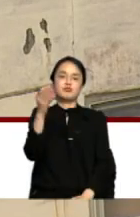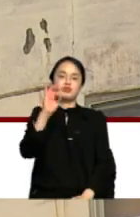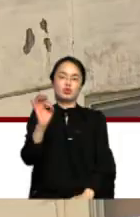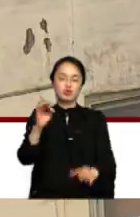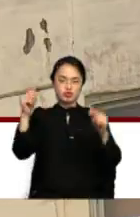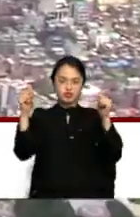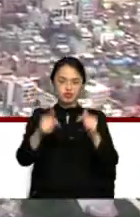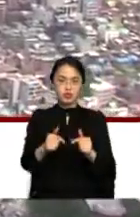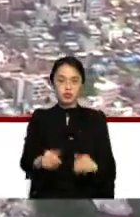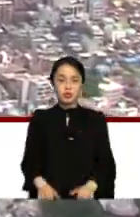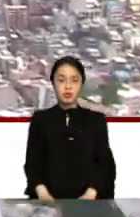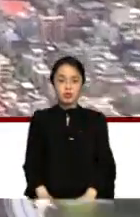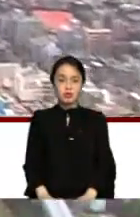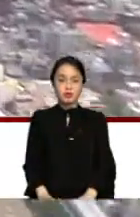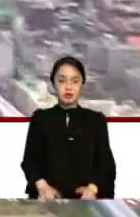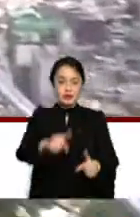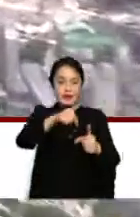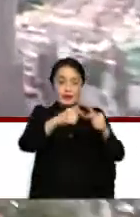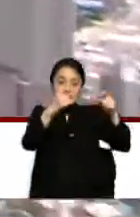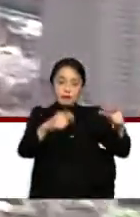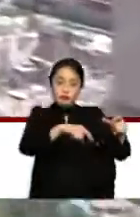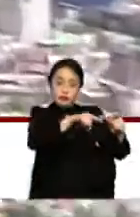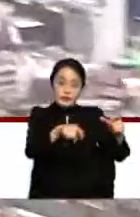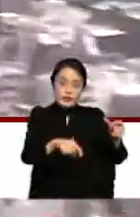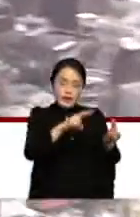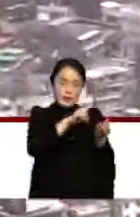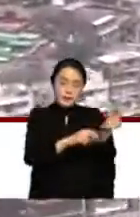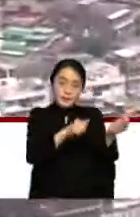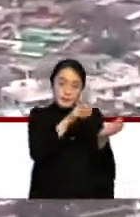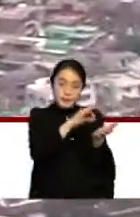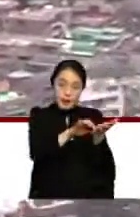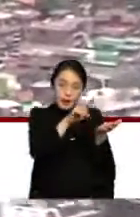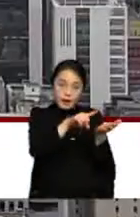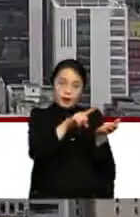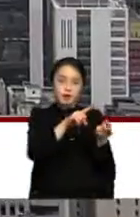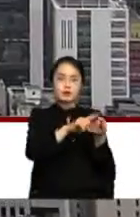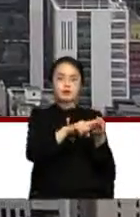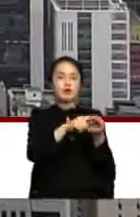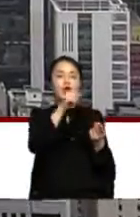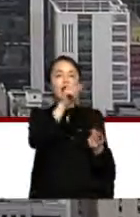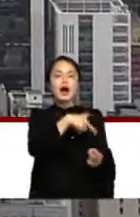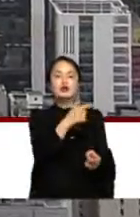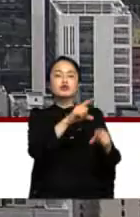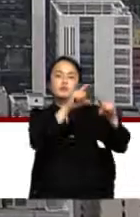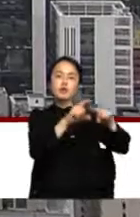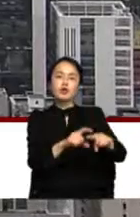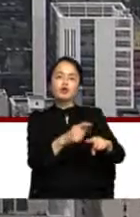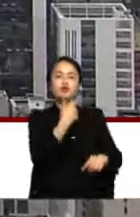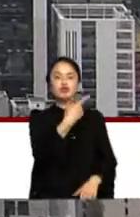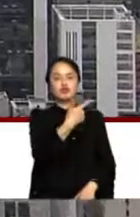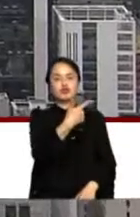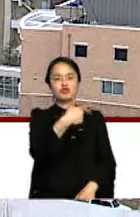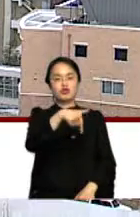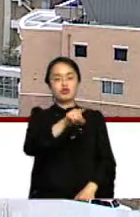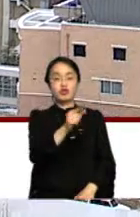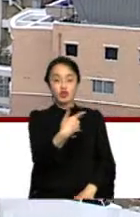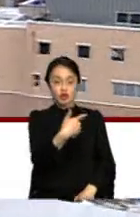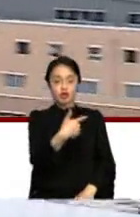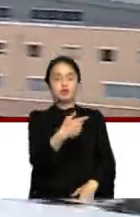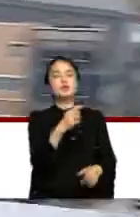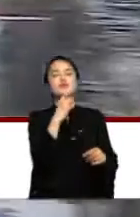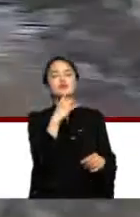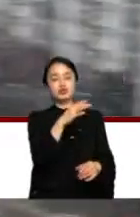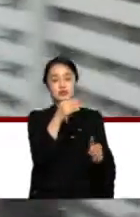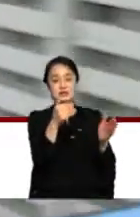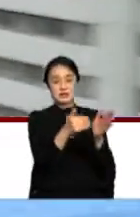강남권은 하루 평균 거래량 의 평균 6.3 건의 그쵸 지난해 4월 대비 60.7% 지난달